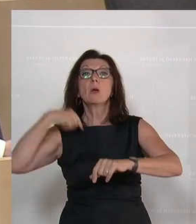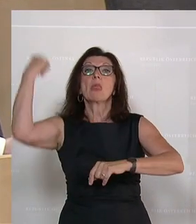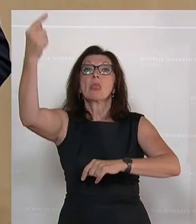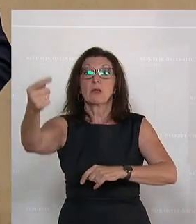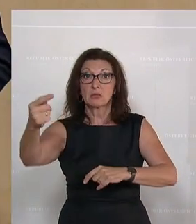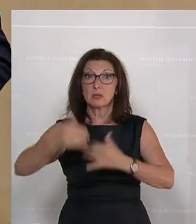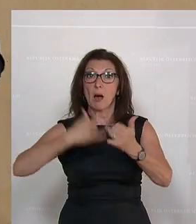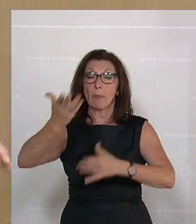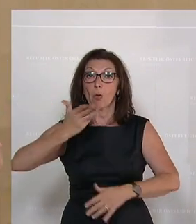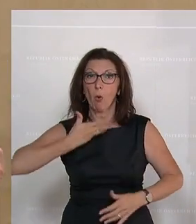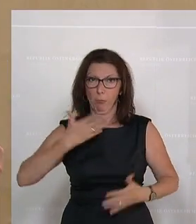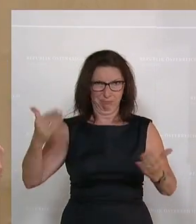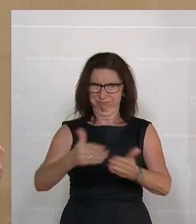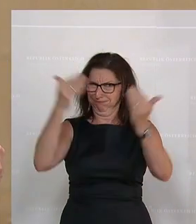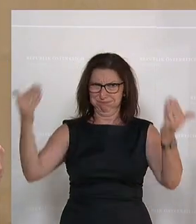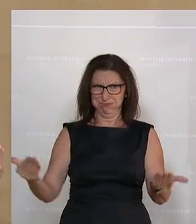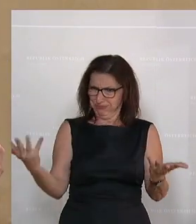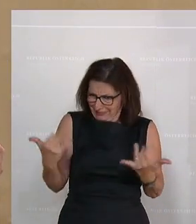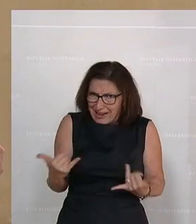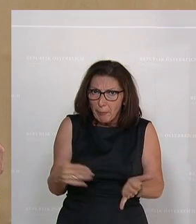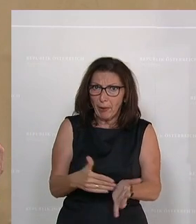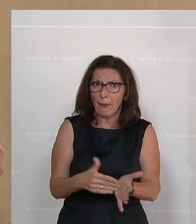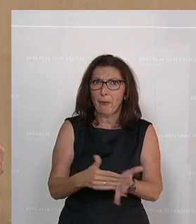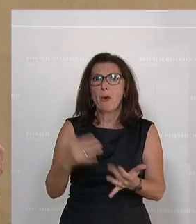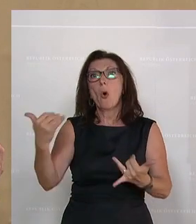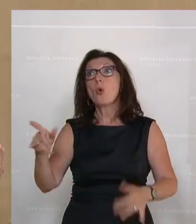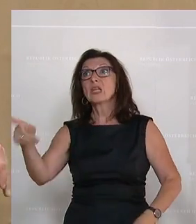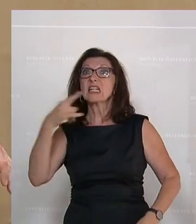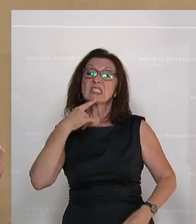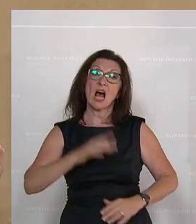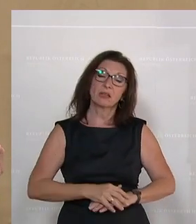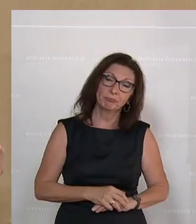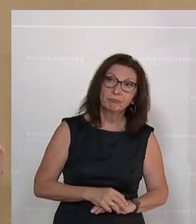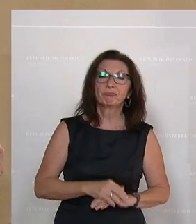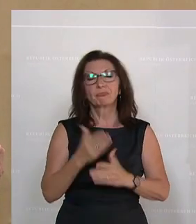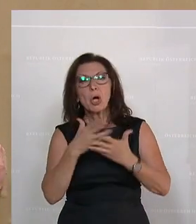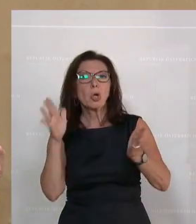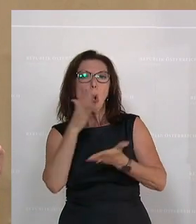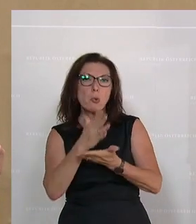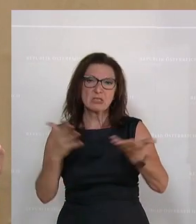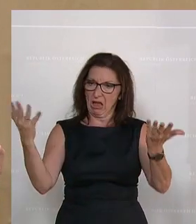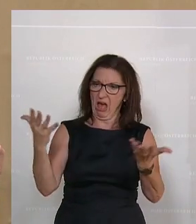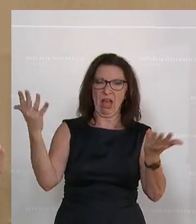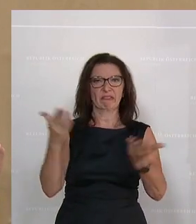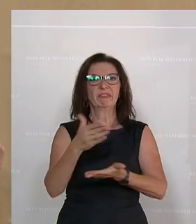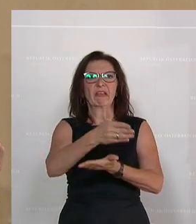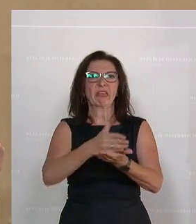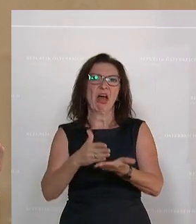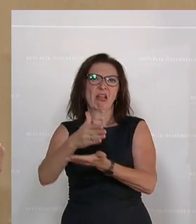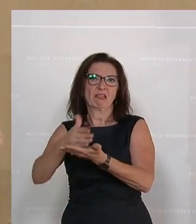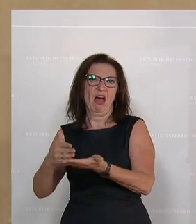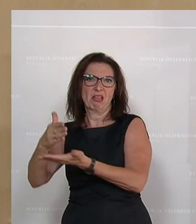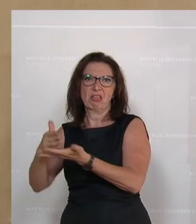jetzt und jetzt kommen sie mit einer großteils mit einem großteils unausgegorenen stückwerk zur beschlussfassung